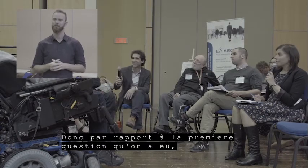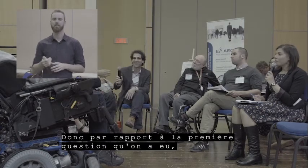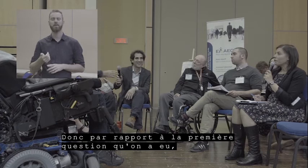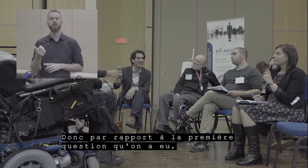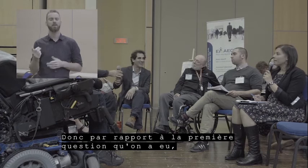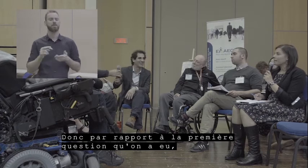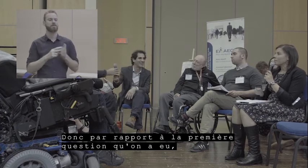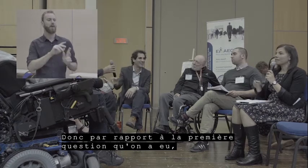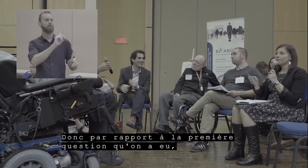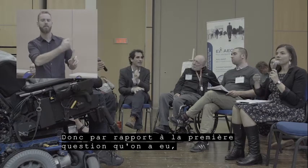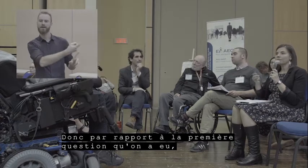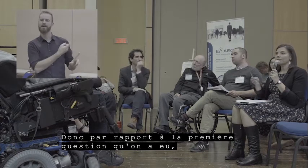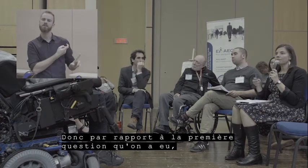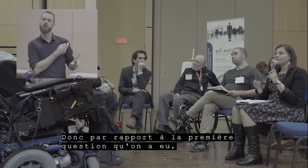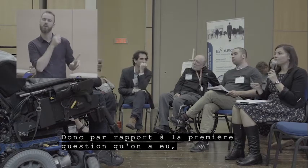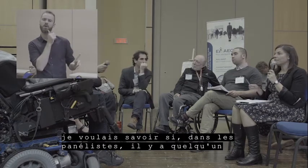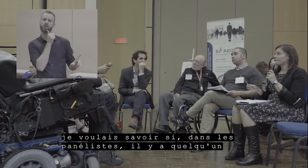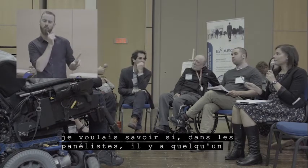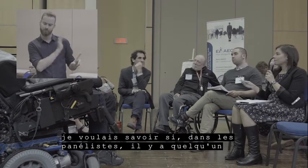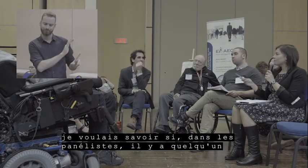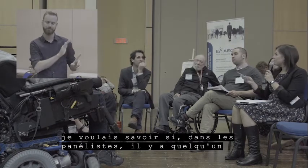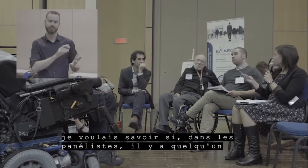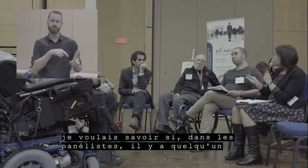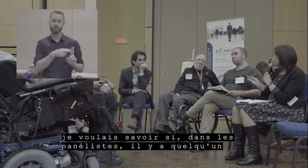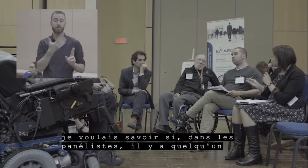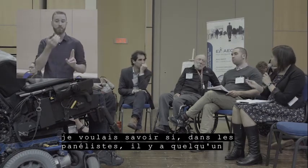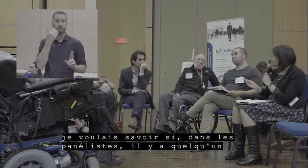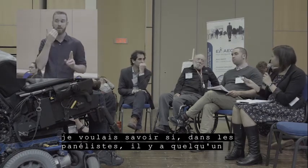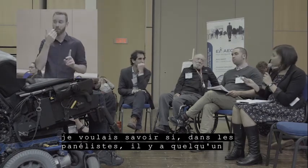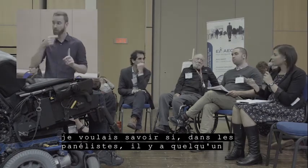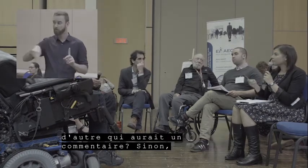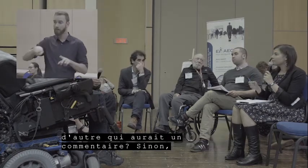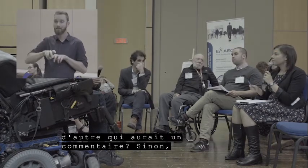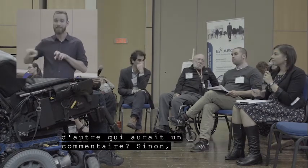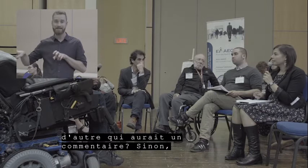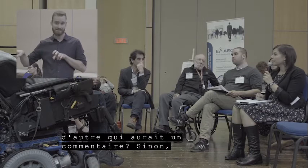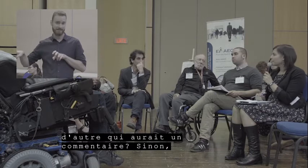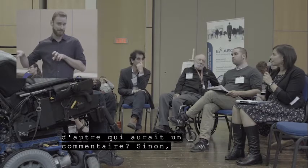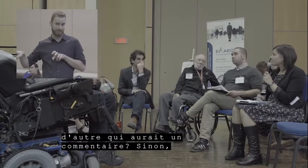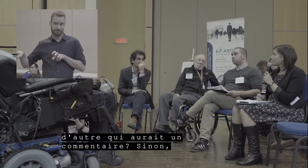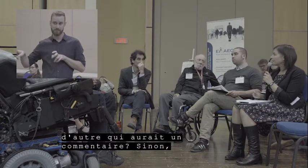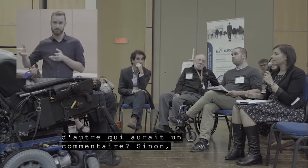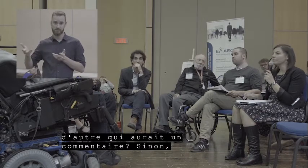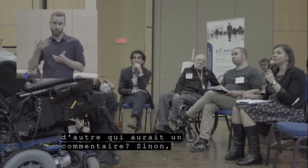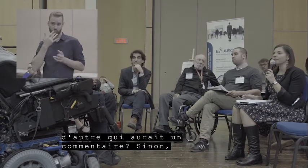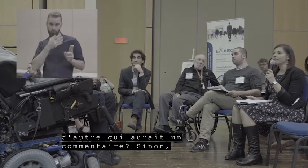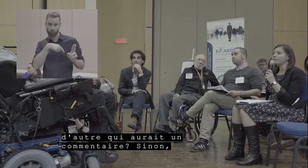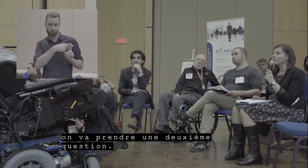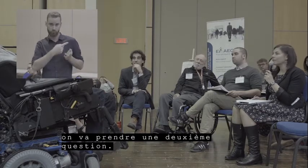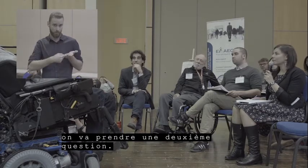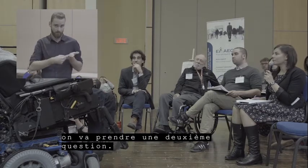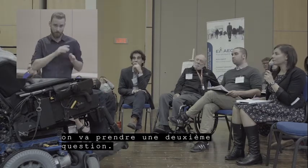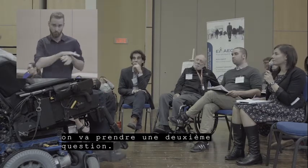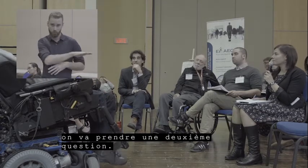Donc, par rapport aux premières, à la première question qu'on a eue, je voulais savoir, est-ce que dans les panélistes, il y a quelqu'un d'autre qui aurait un commentaire? Sinon,